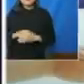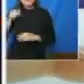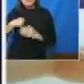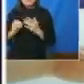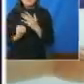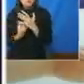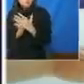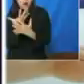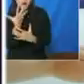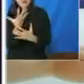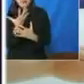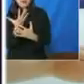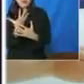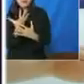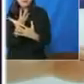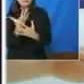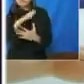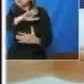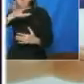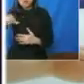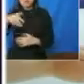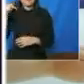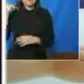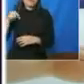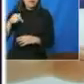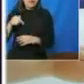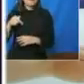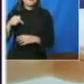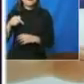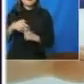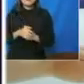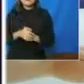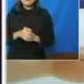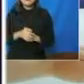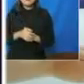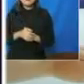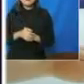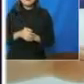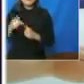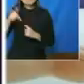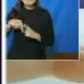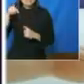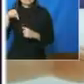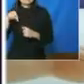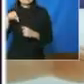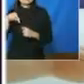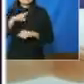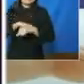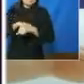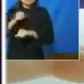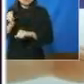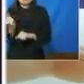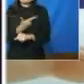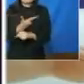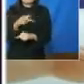secara keseluruhan memang pada saat ini sedang akselerasi untuk